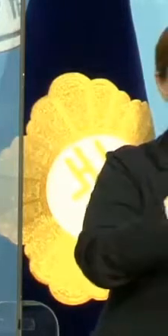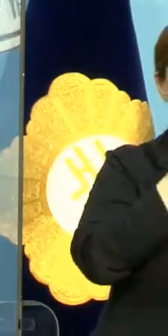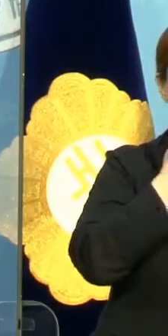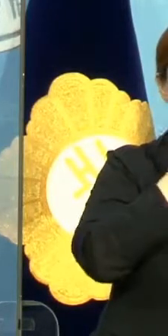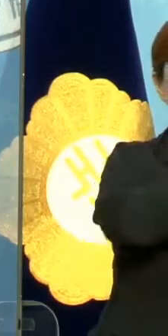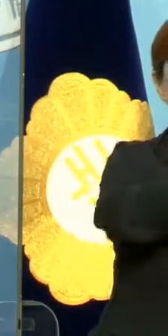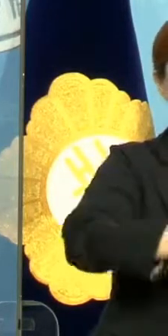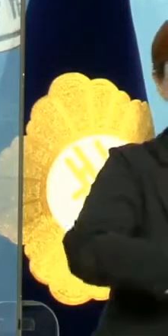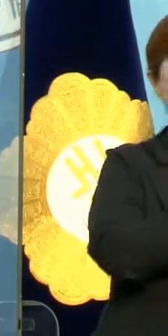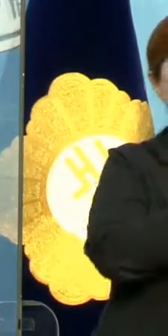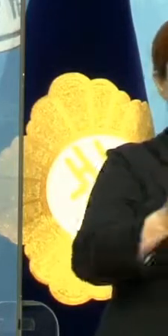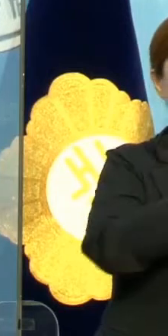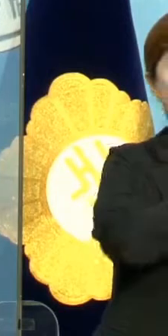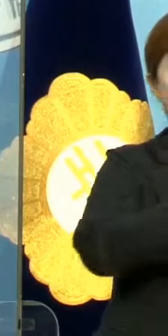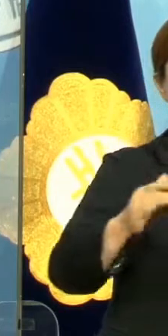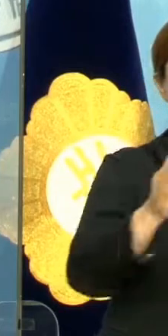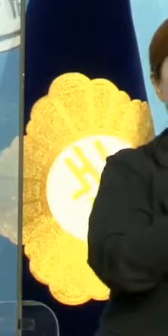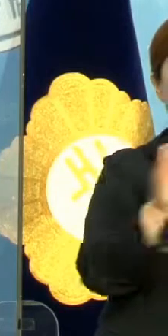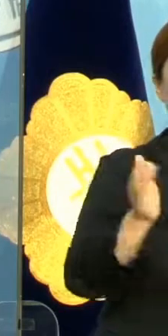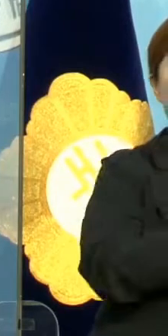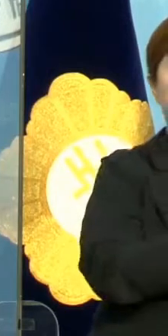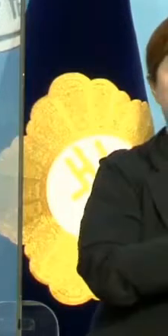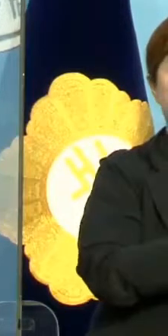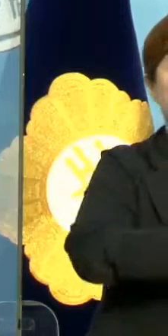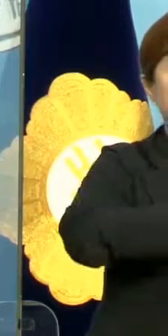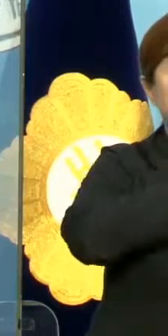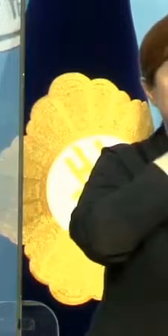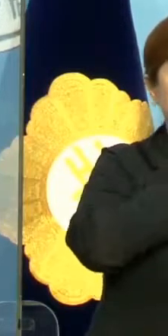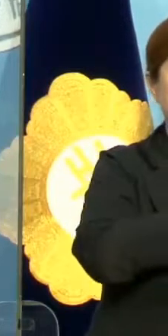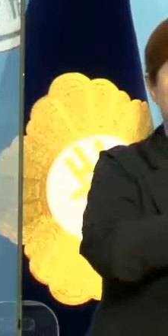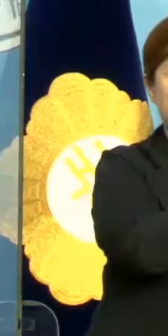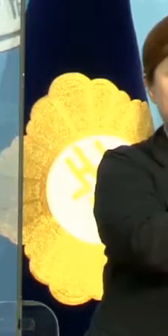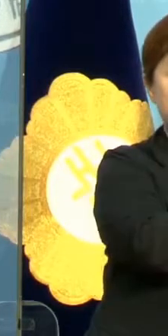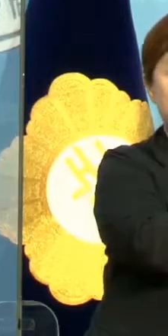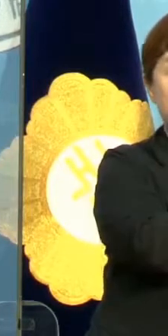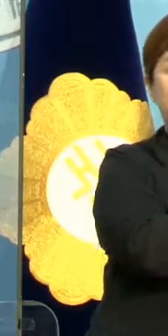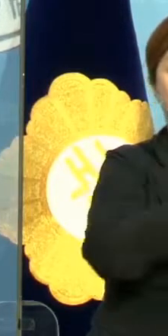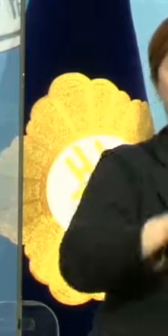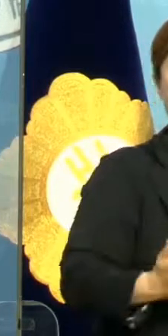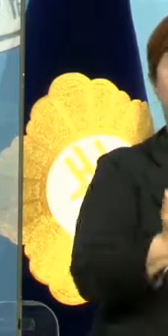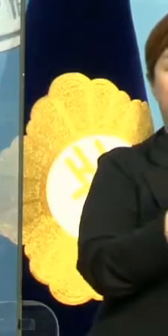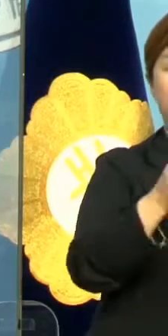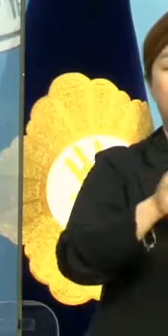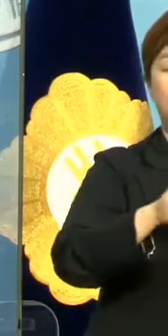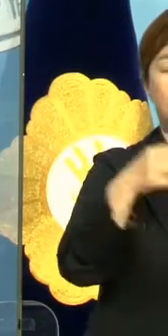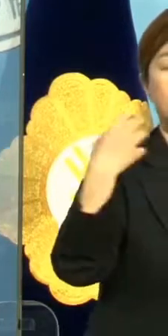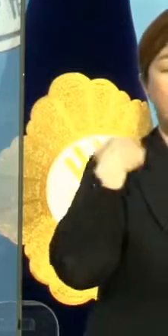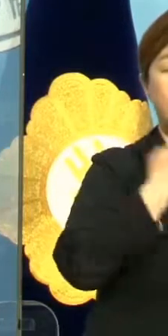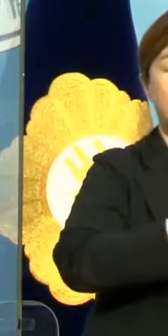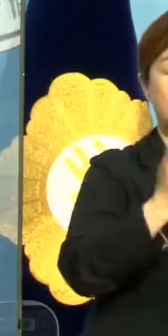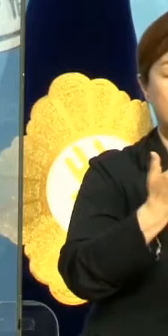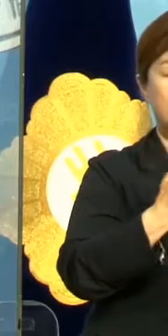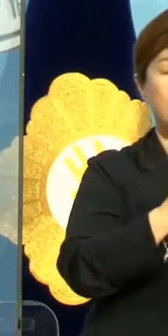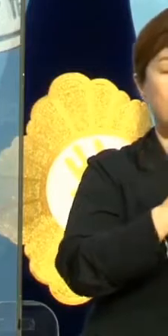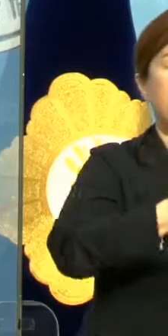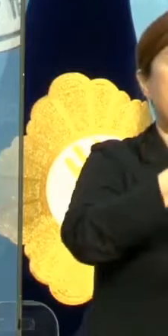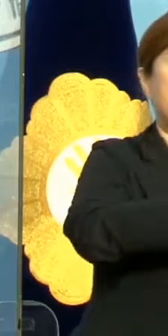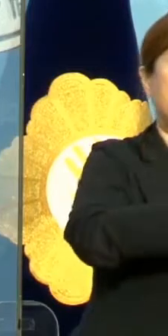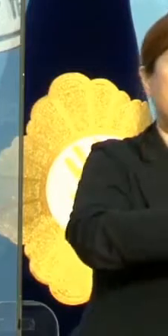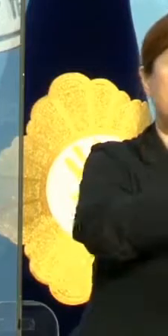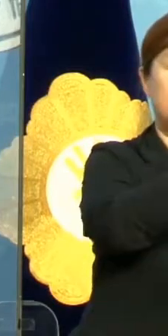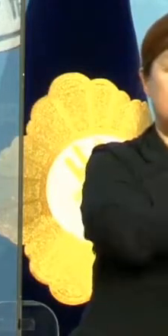정리해고를 단행했다 진짜 오너 이상지 구원이 이번 사태를 책임져야 한다 고 호소하고